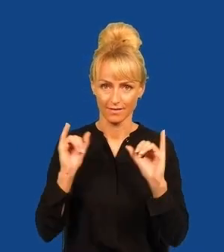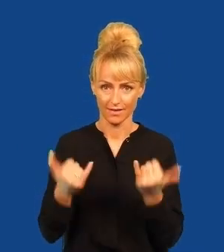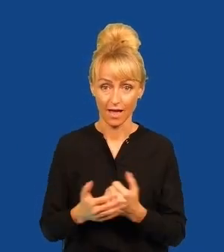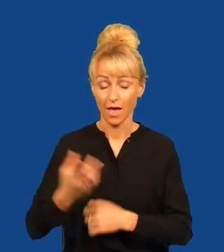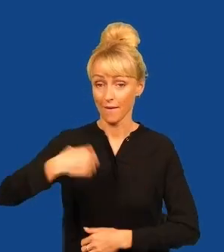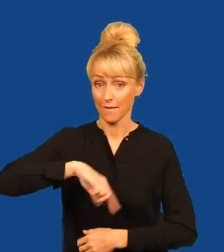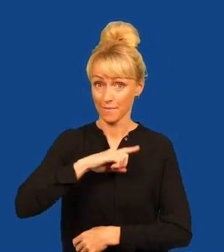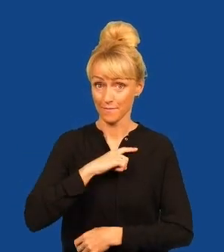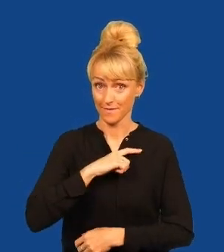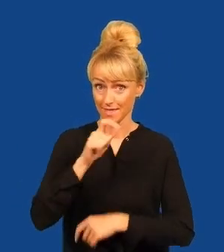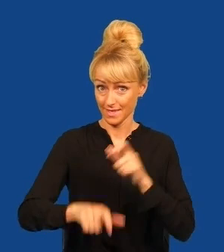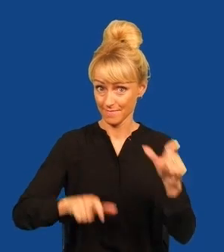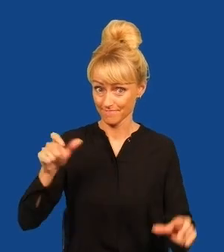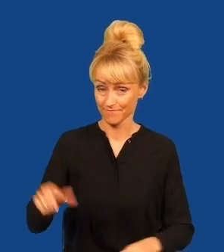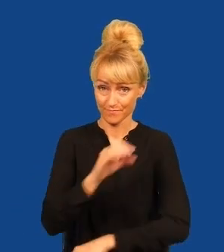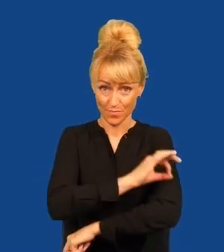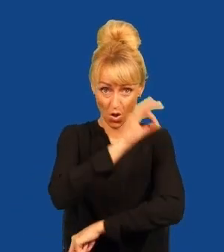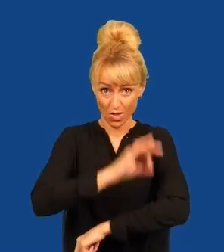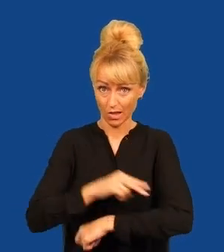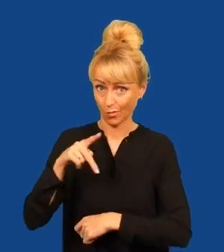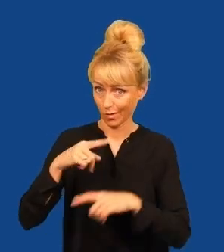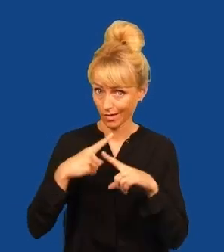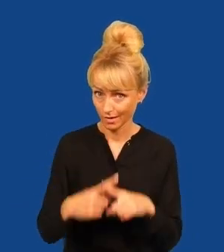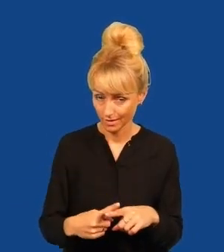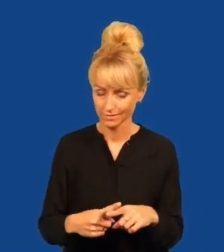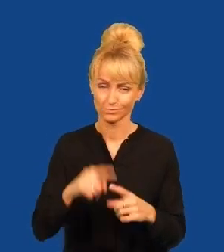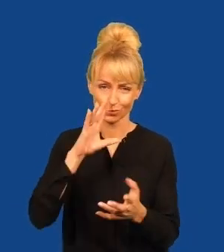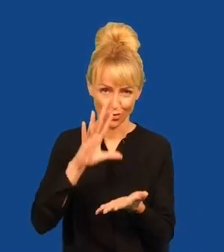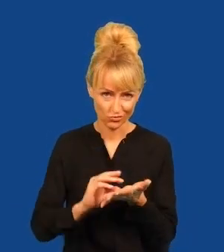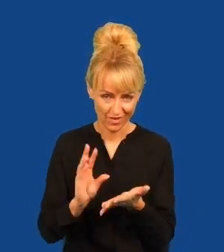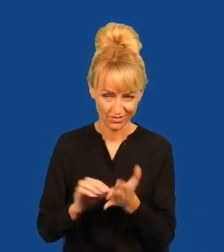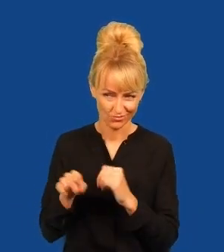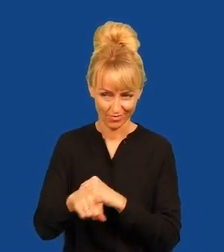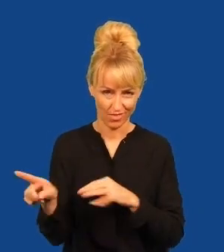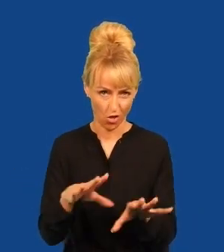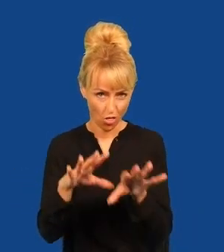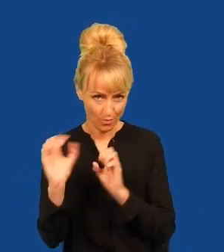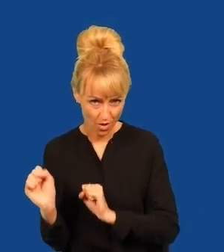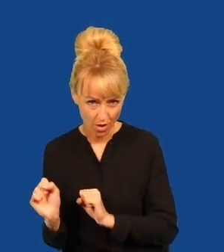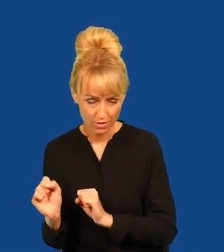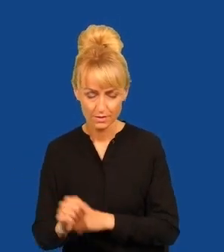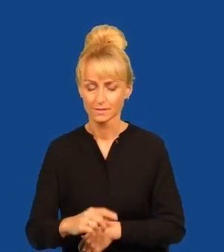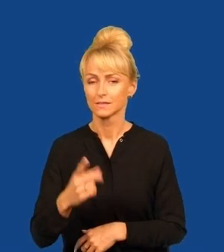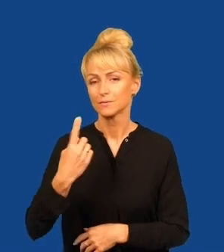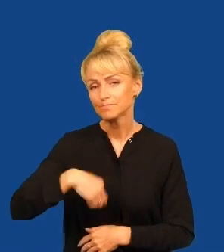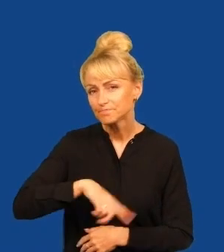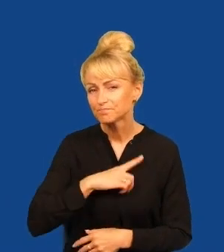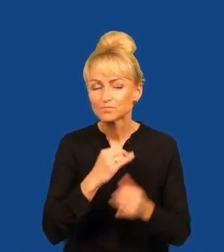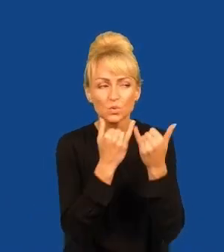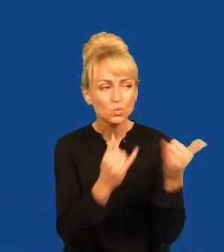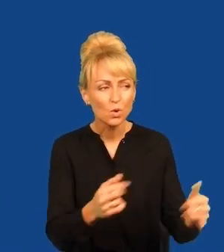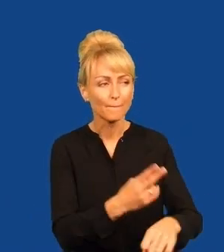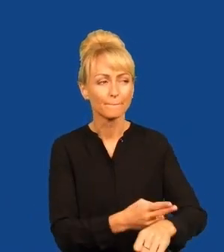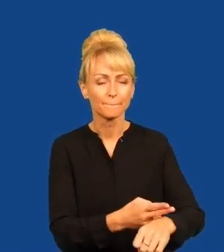projektanci UX, projektanci doświadczeń użytkownika, my często dostajemy z różnych ministerstw, z różnych